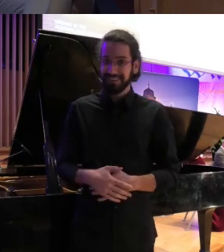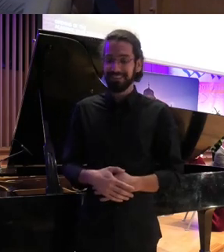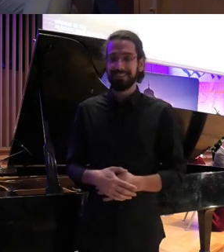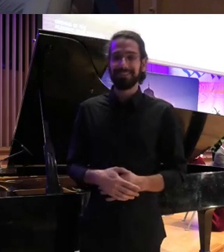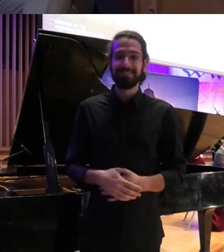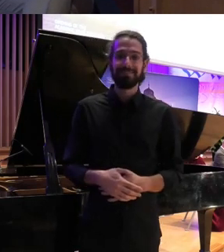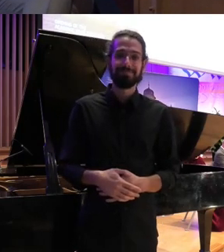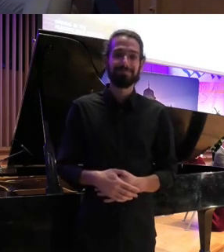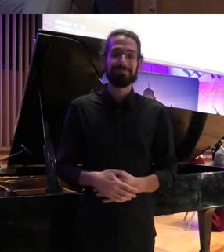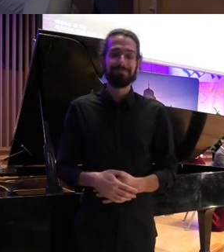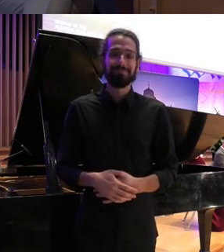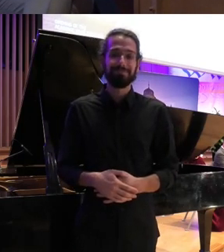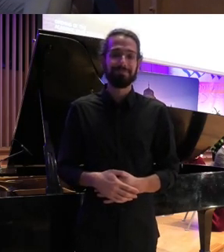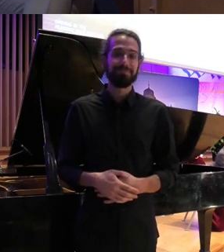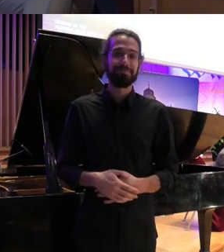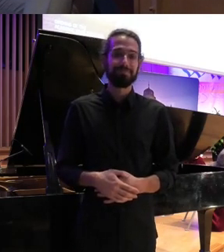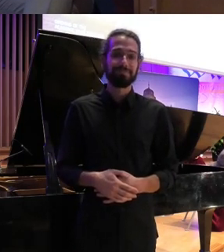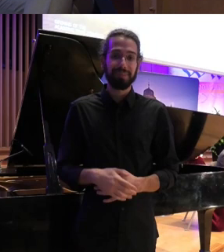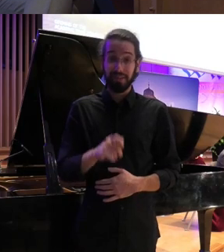Also es ist